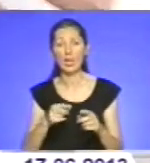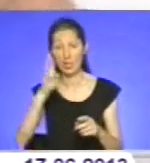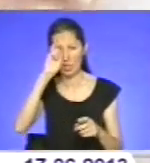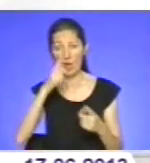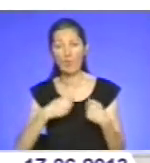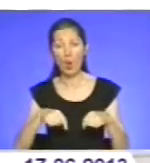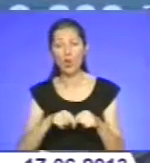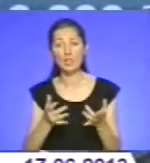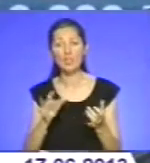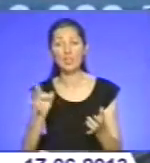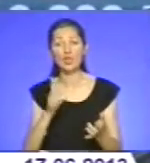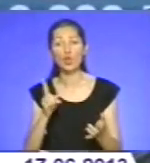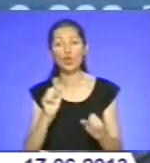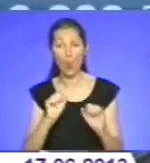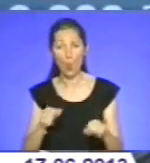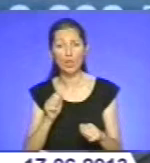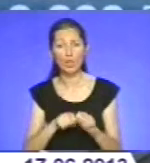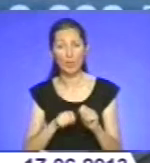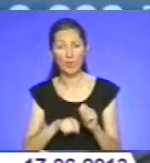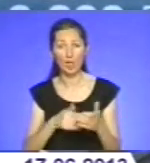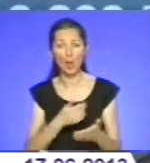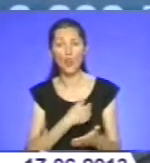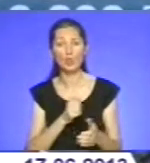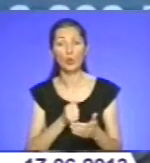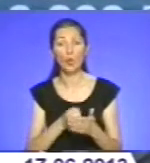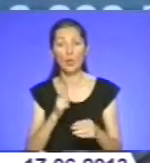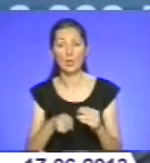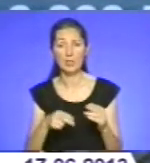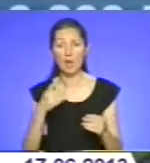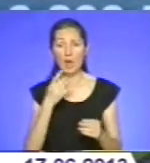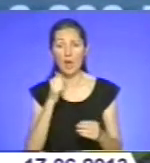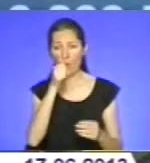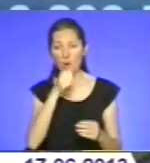може перевіряти. Ми хочемо до кінця літа, к сентябрю-октябрю, вийти на,